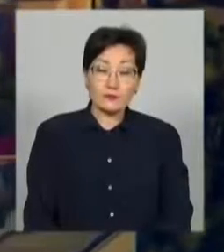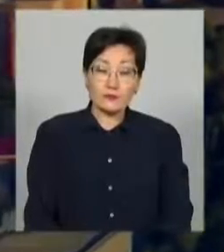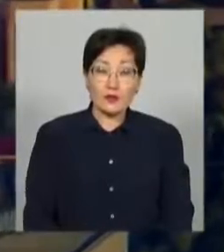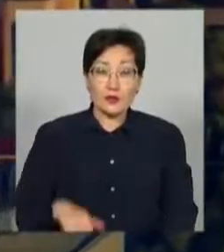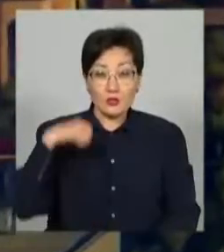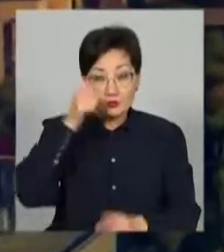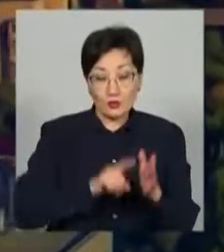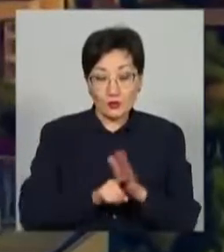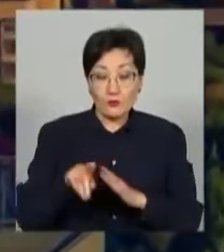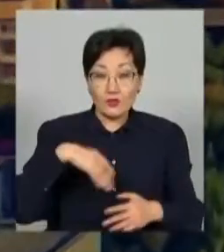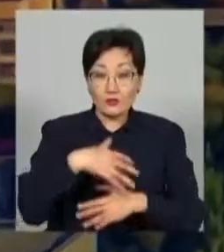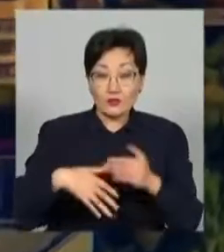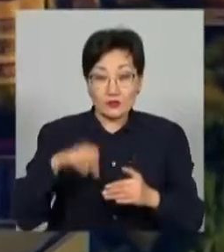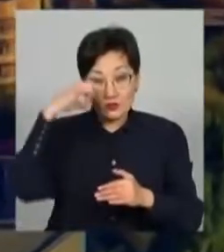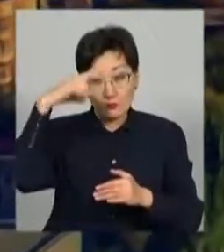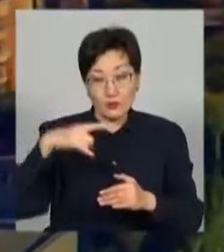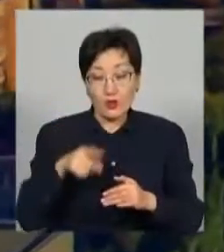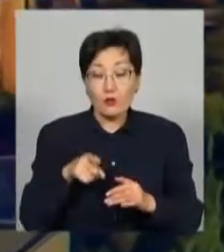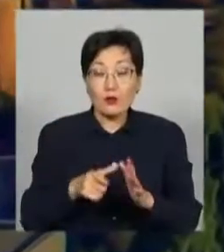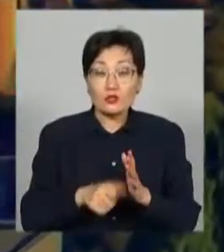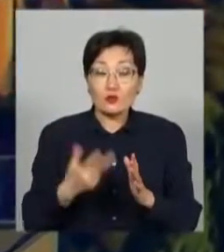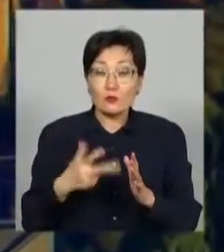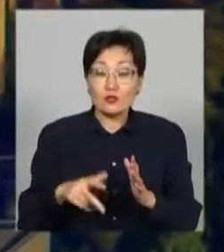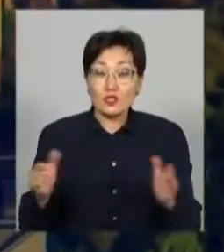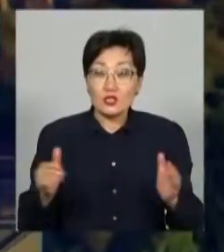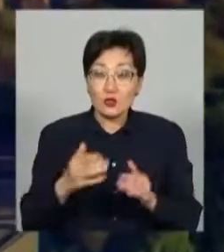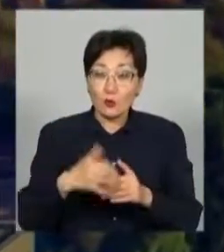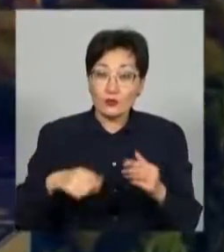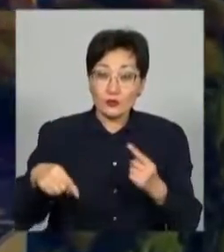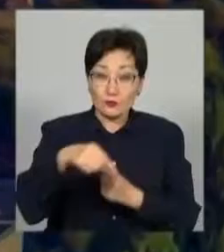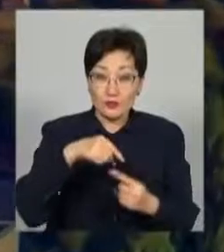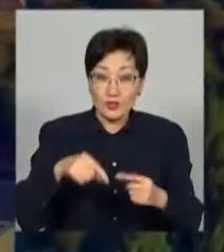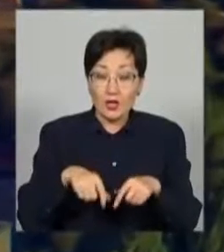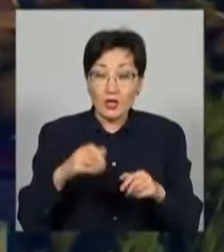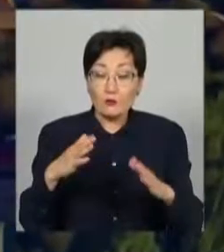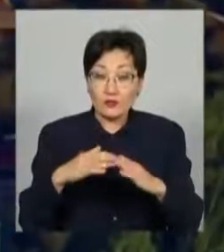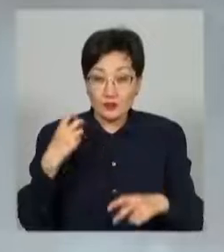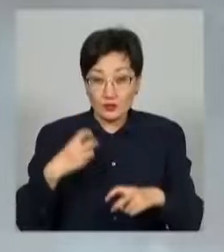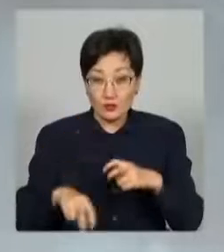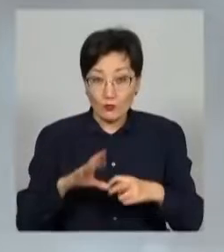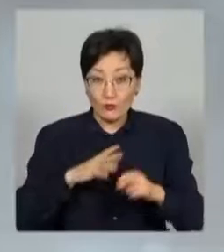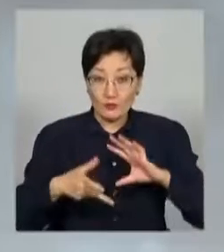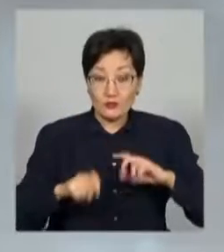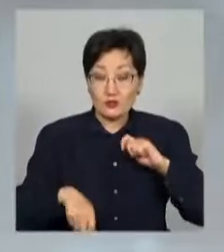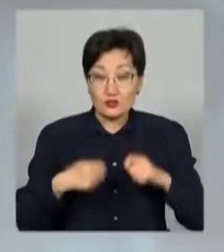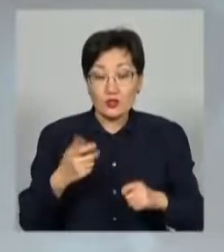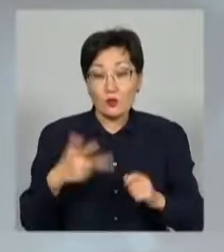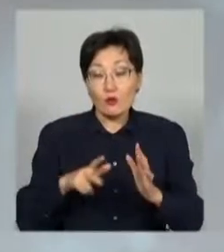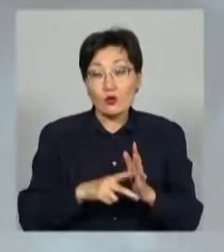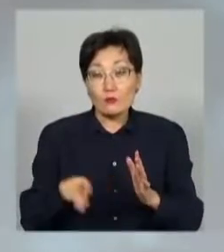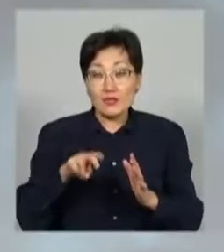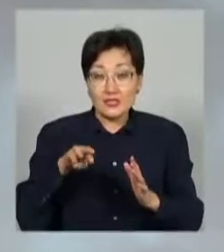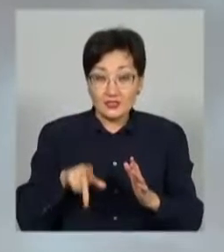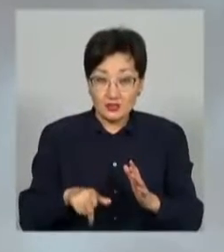Жыл басындағы тәртіпсіздік кезінде еліміз бойынша 1630 шағын орта бизнес субъектісі қираған. Жалпы келтірілген шығын көлемі 38